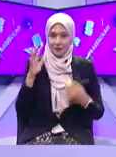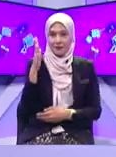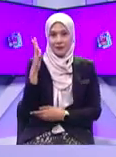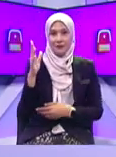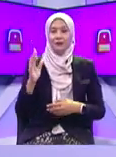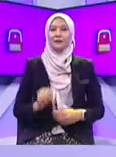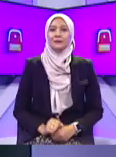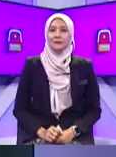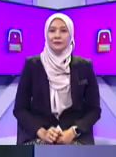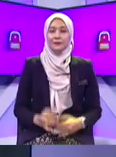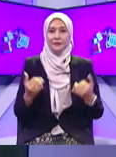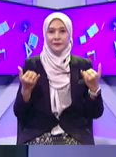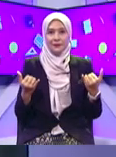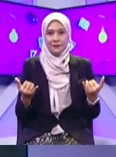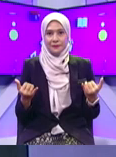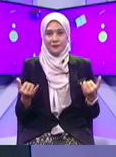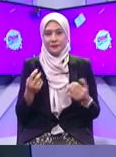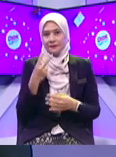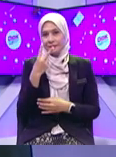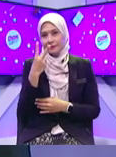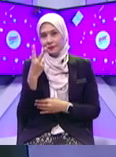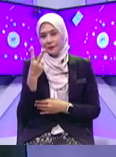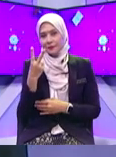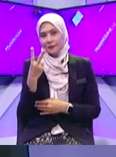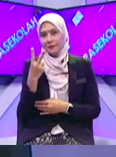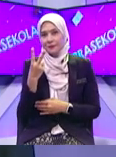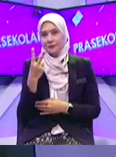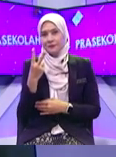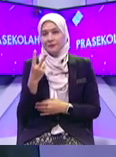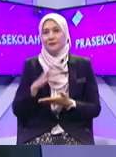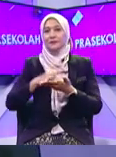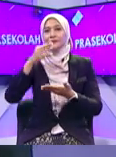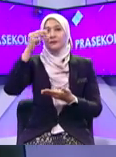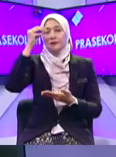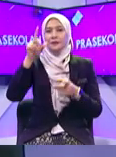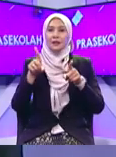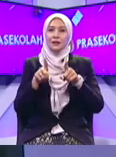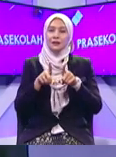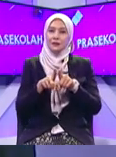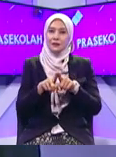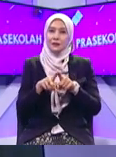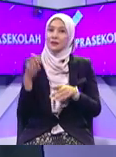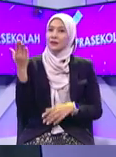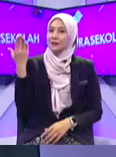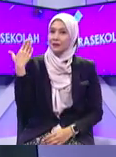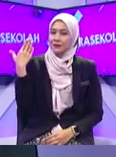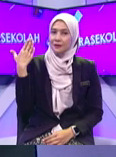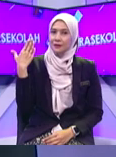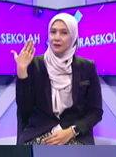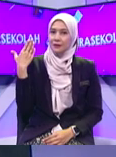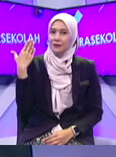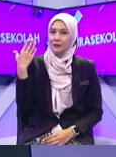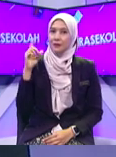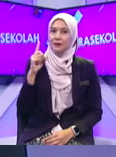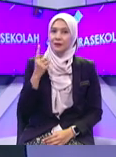oke sekarang nih tengok kita masih belajar sama dengan yang segmen yang tadi Cumanya